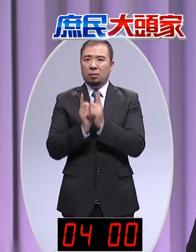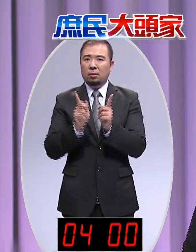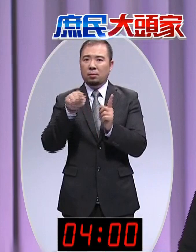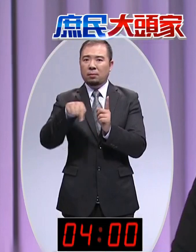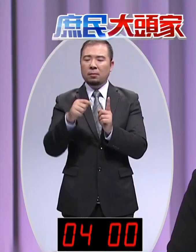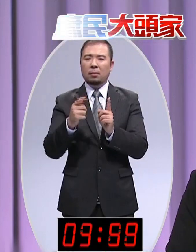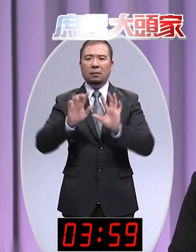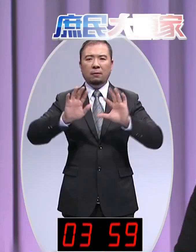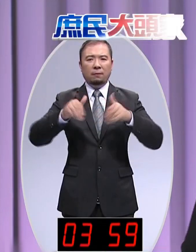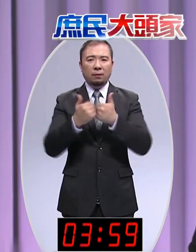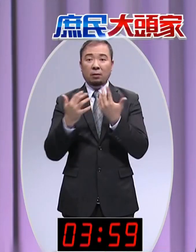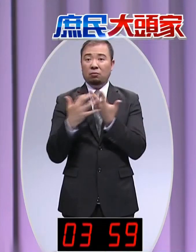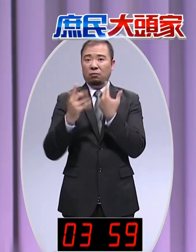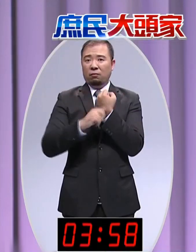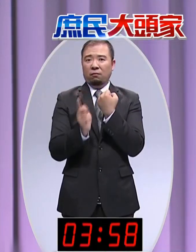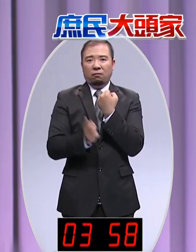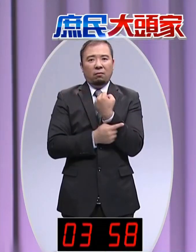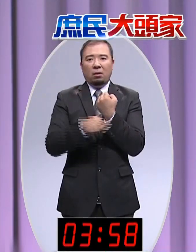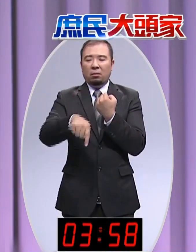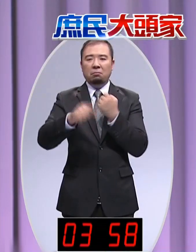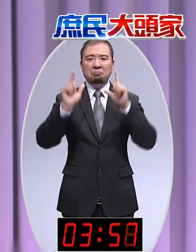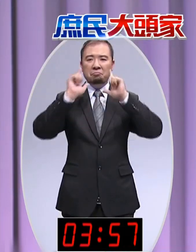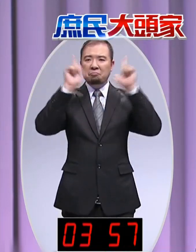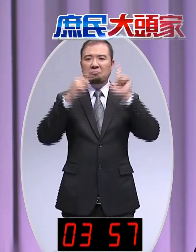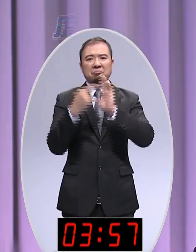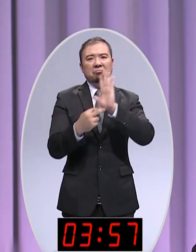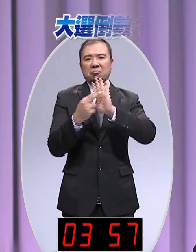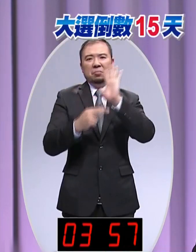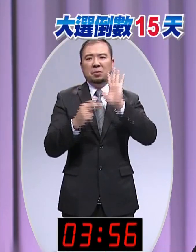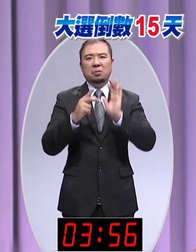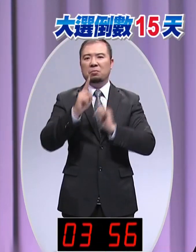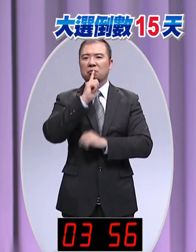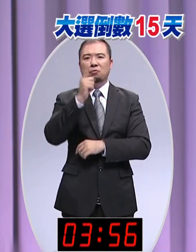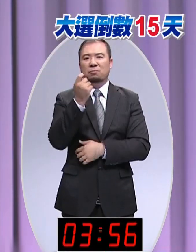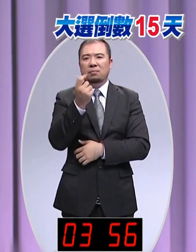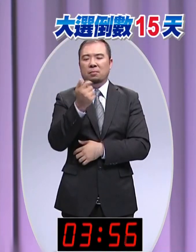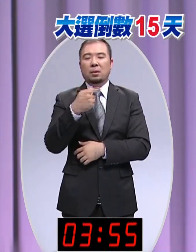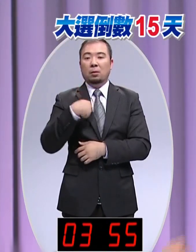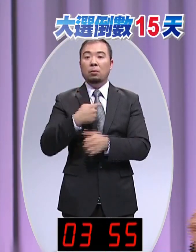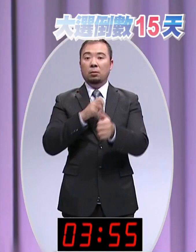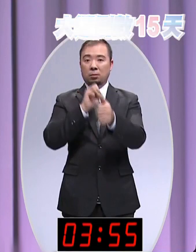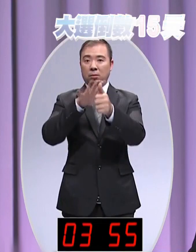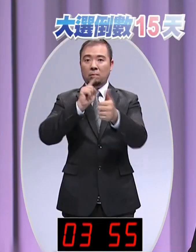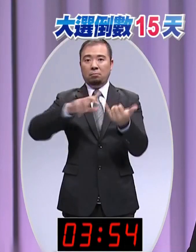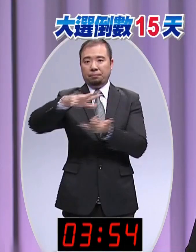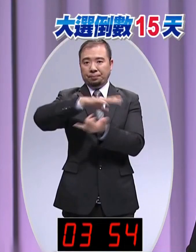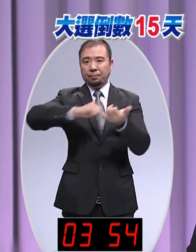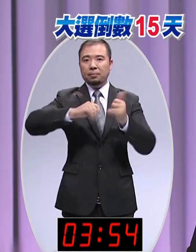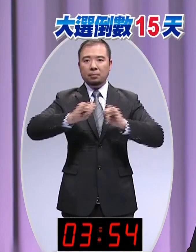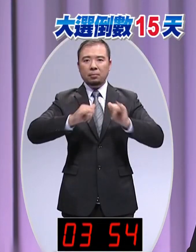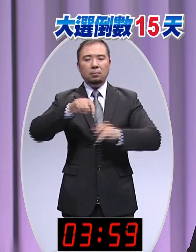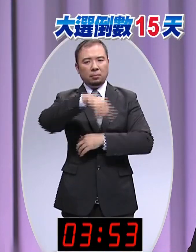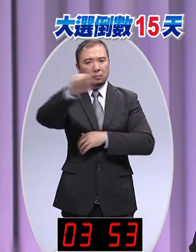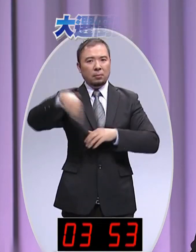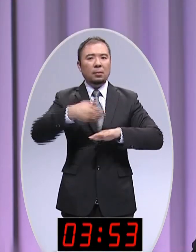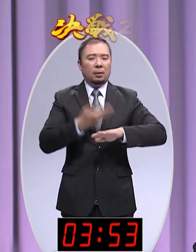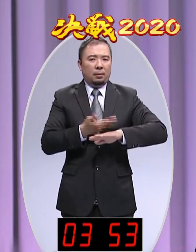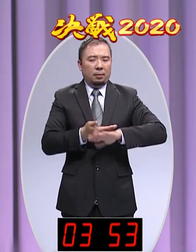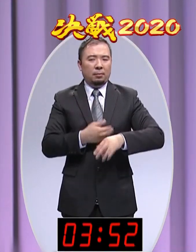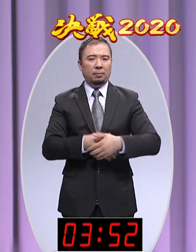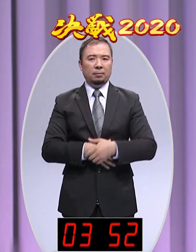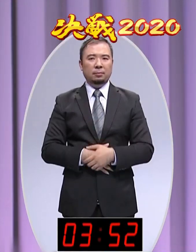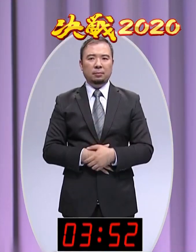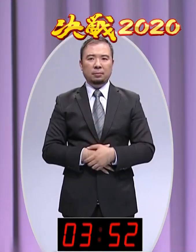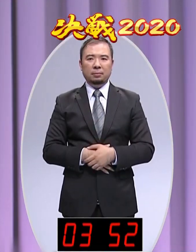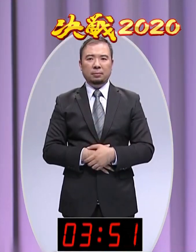意见的表达。但是我要请全体的国人同胞放心，特别是我们的台商朋友们，